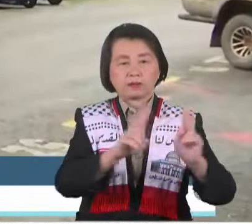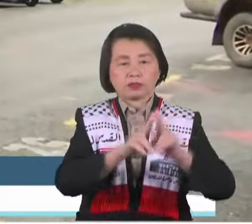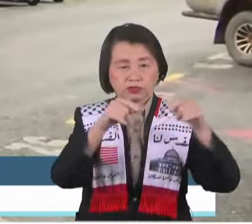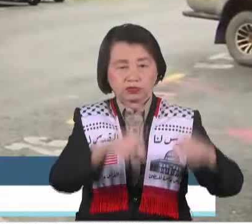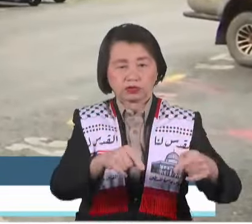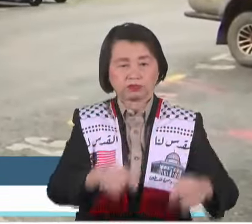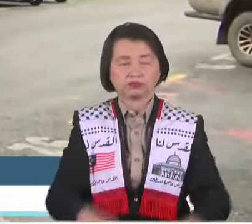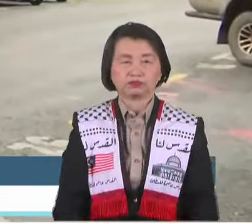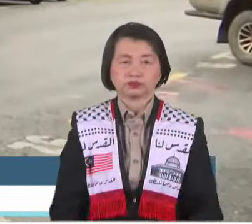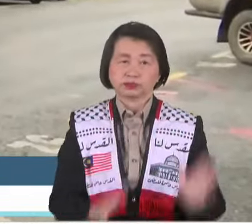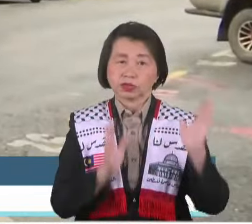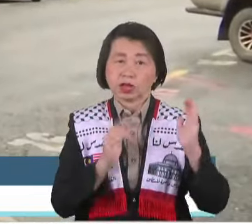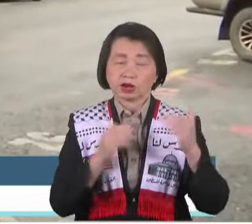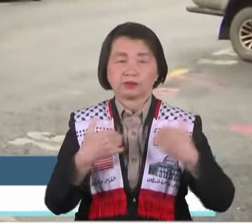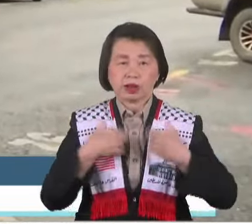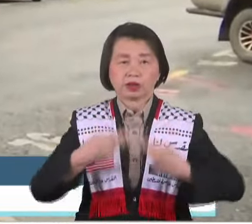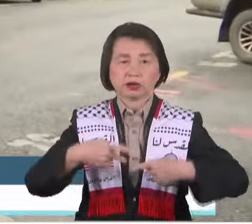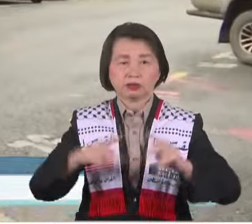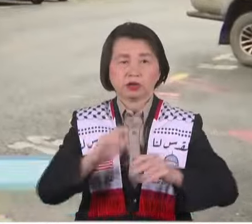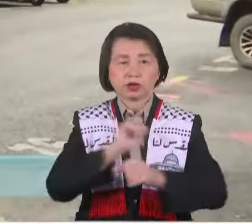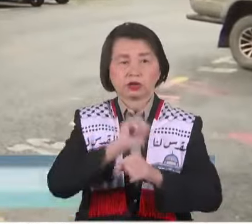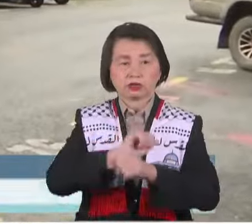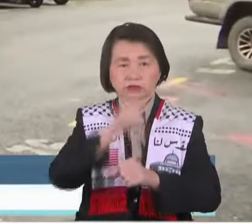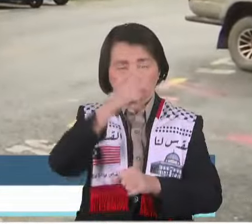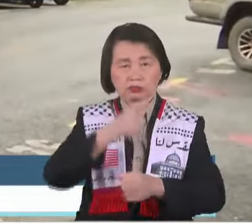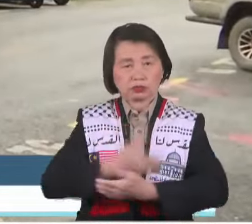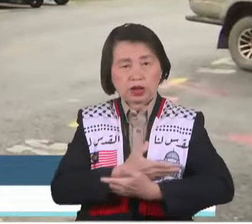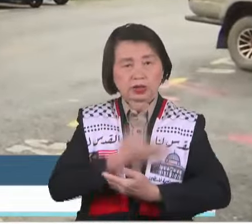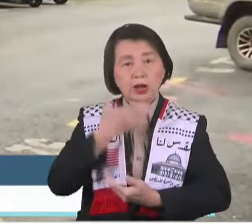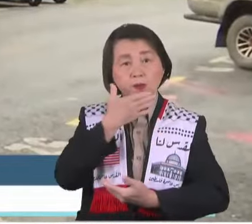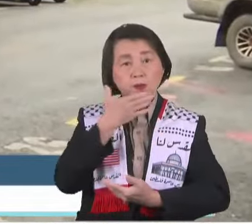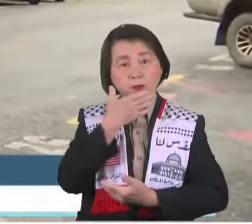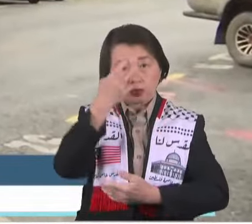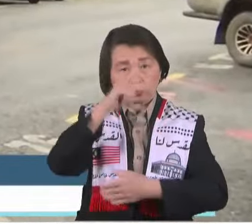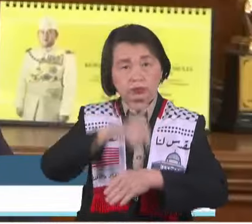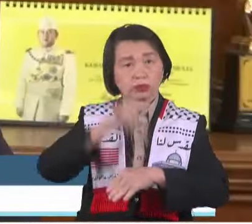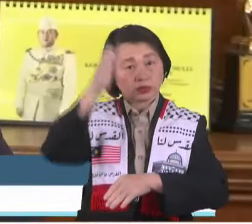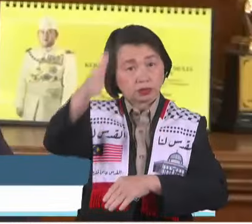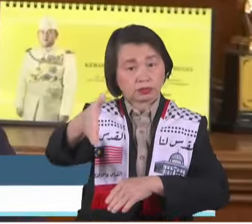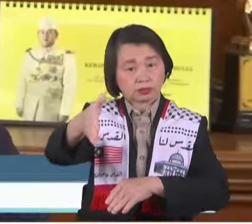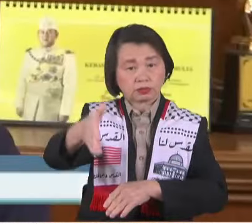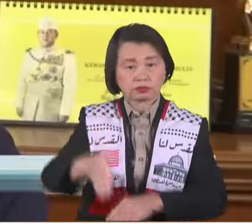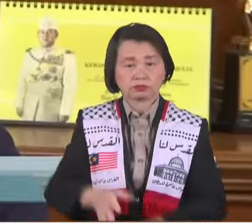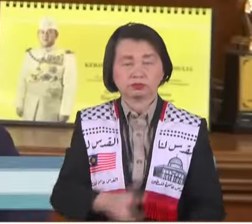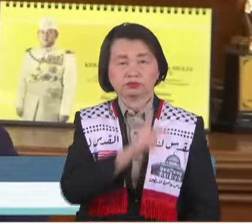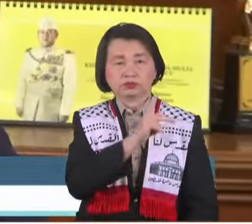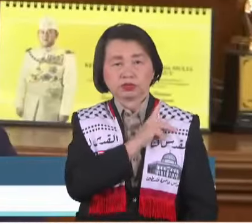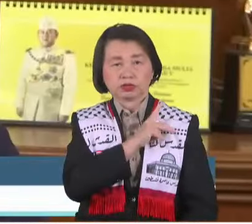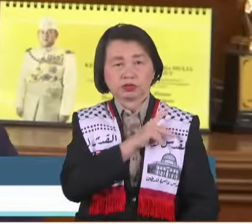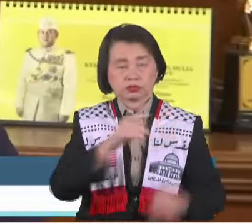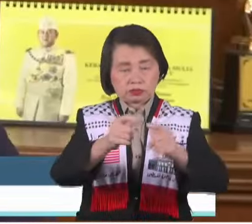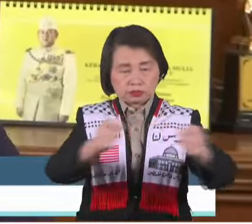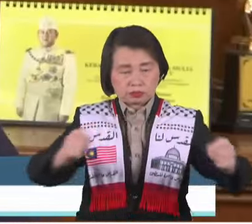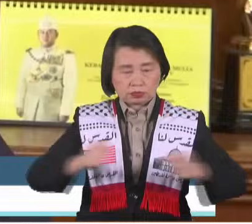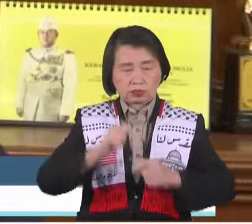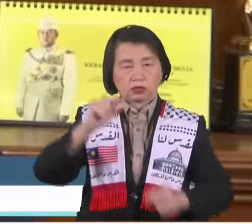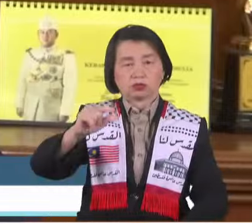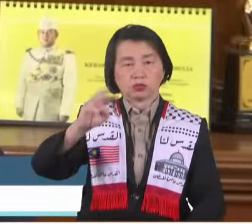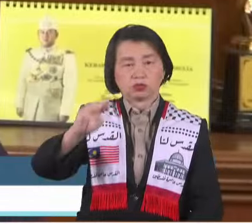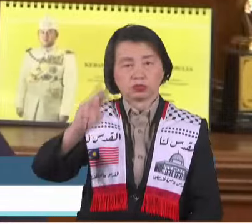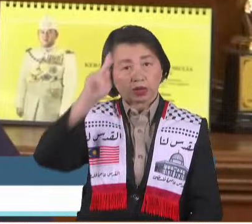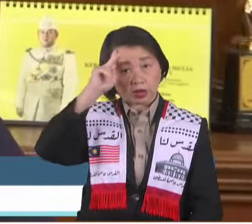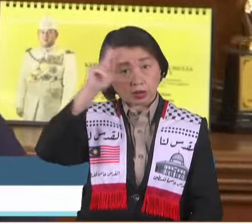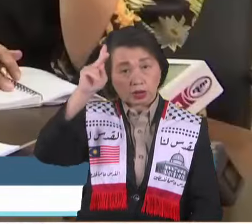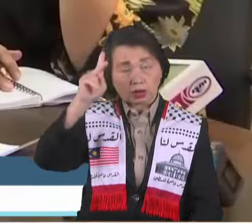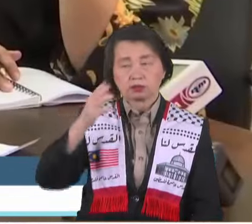Harap-harap ada pekerjaan, peluang pekerjaan untuk anak muda masa depan. Menurut Ketua Jajahan Gua Musang, Nik